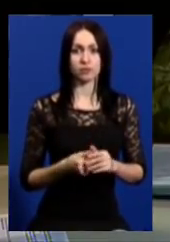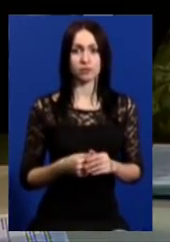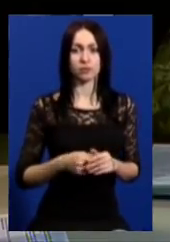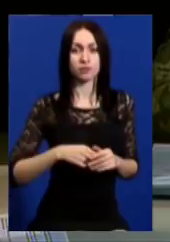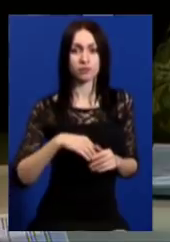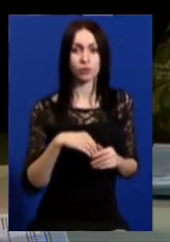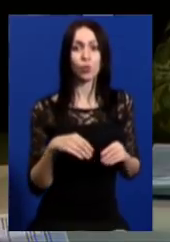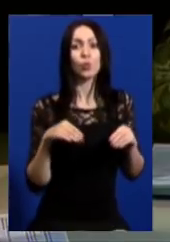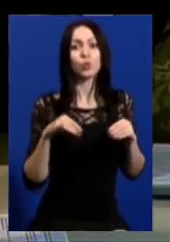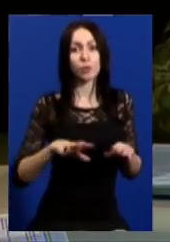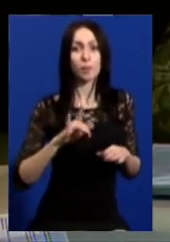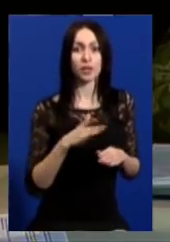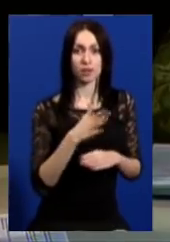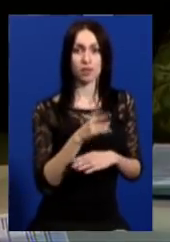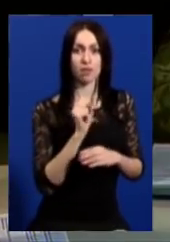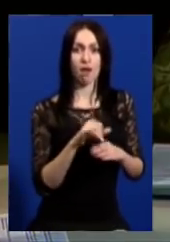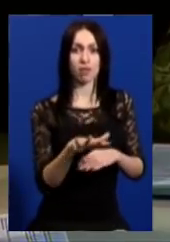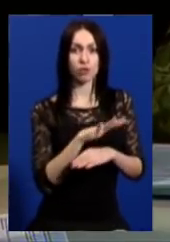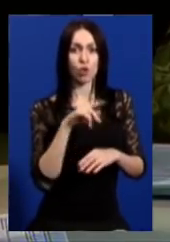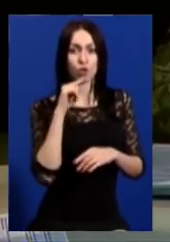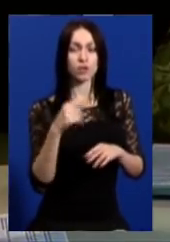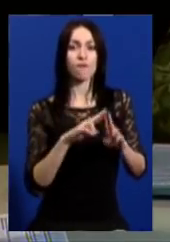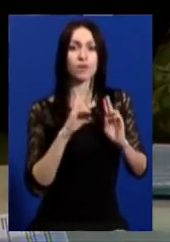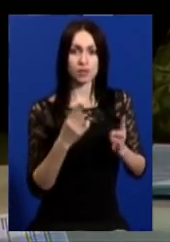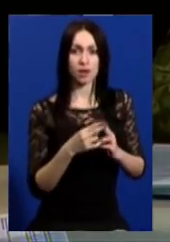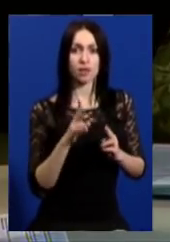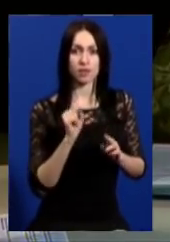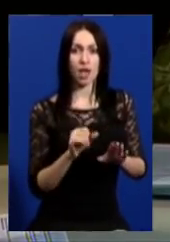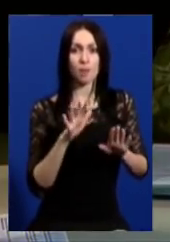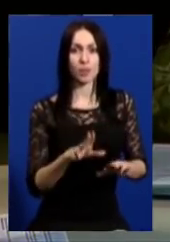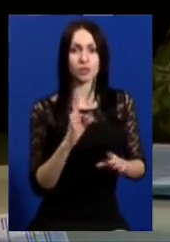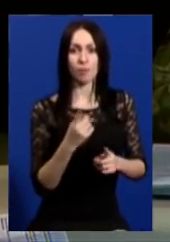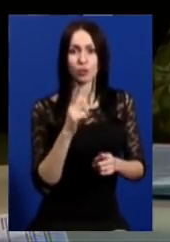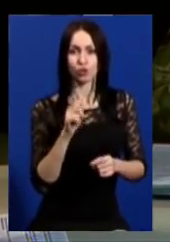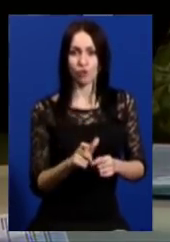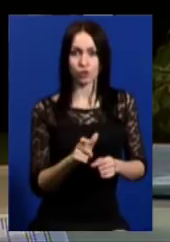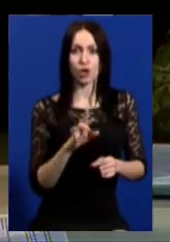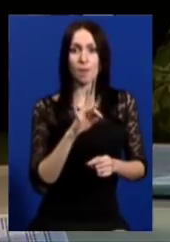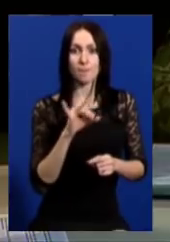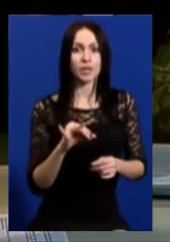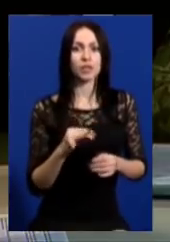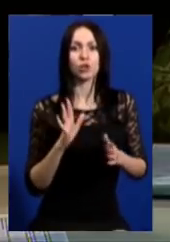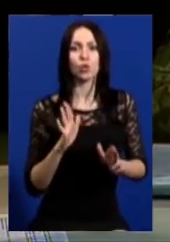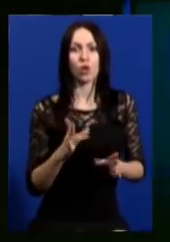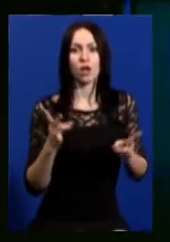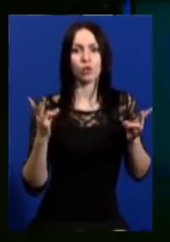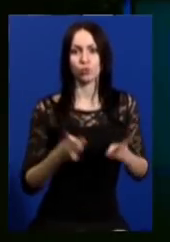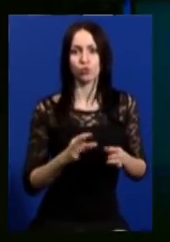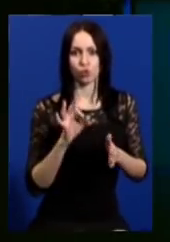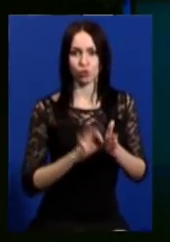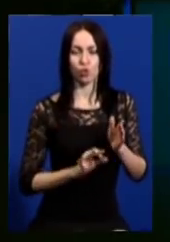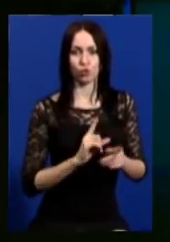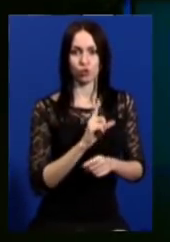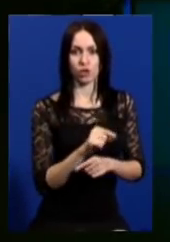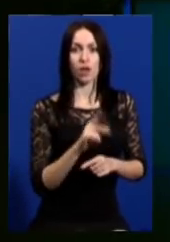вирушав би на територію Російської Федерації на місці пересічного громадянина при негайній потребі.